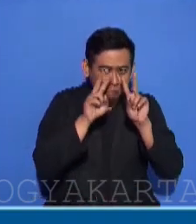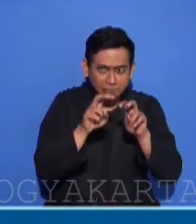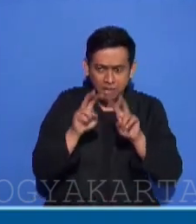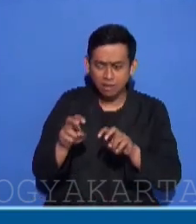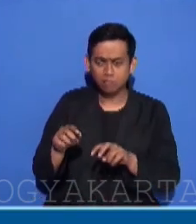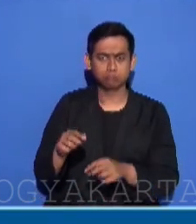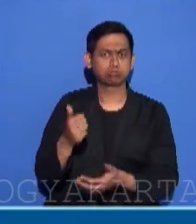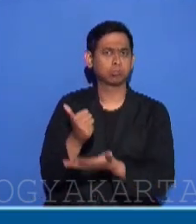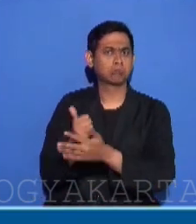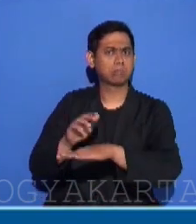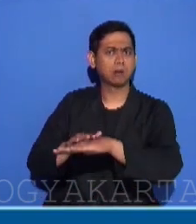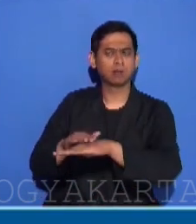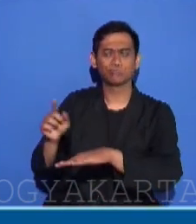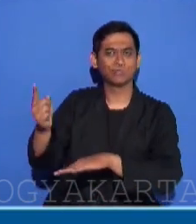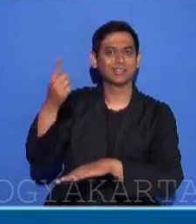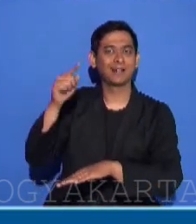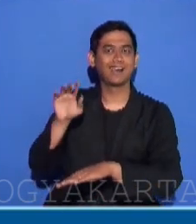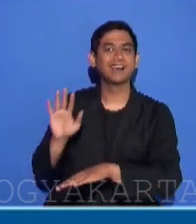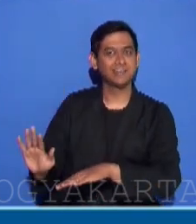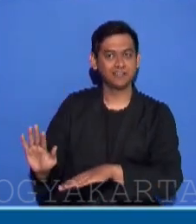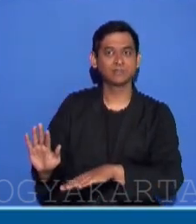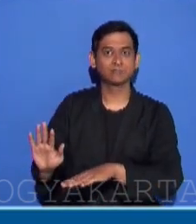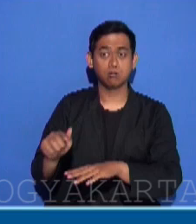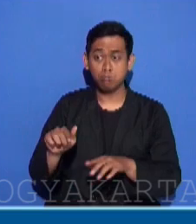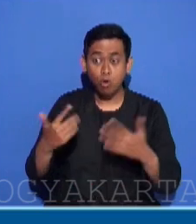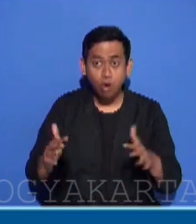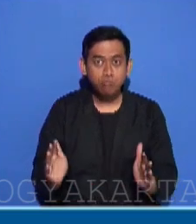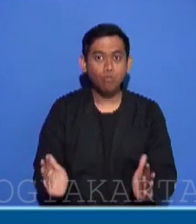dayj kaumanet men Diang